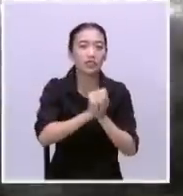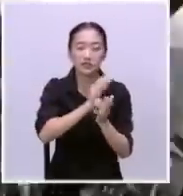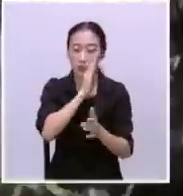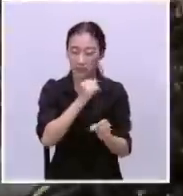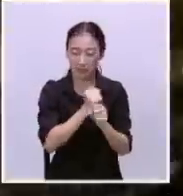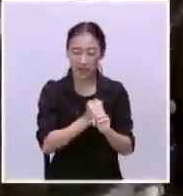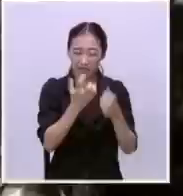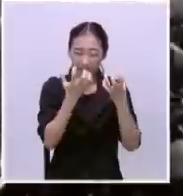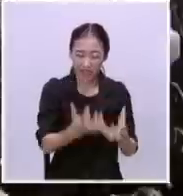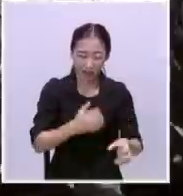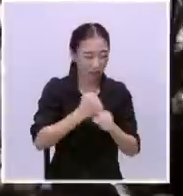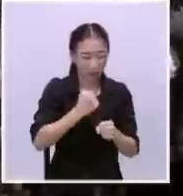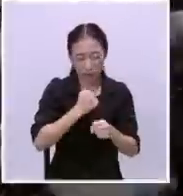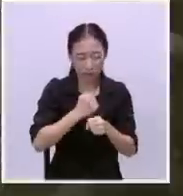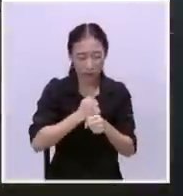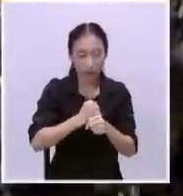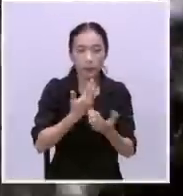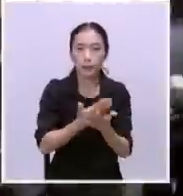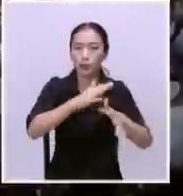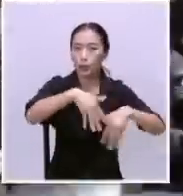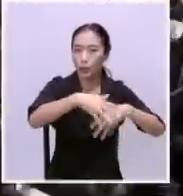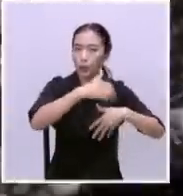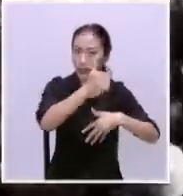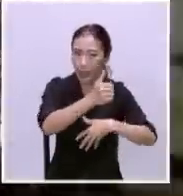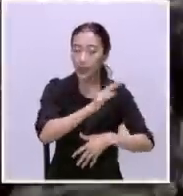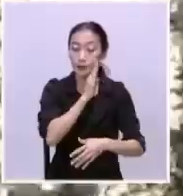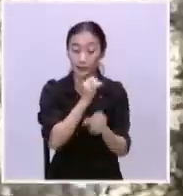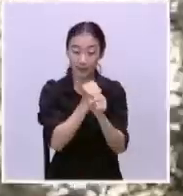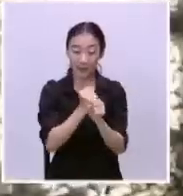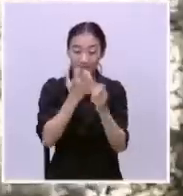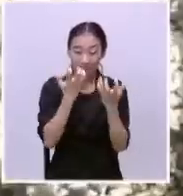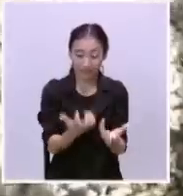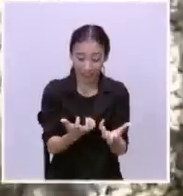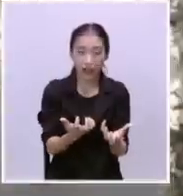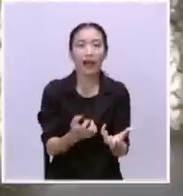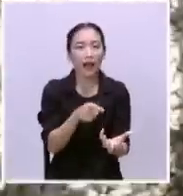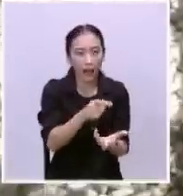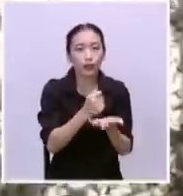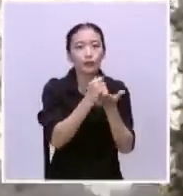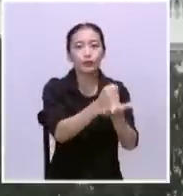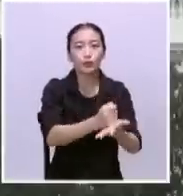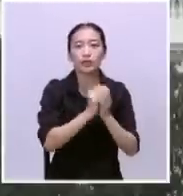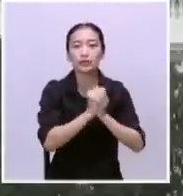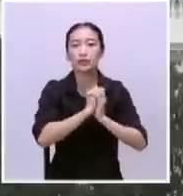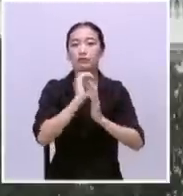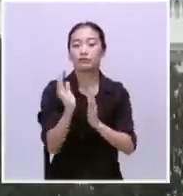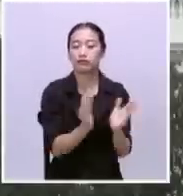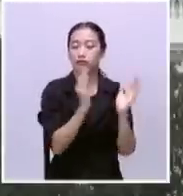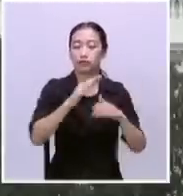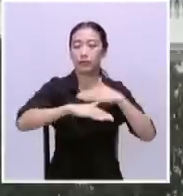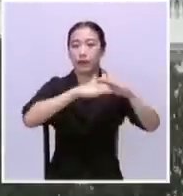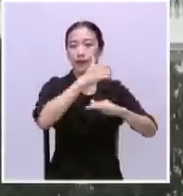การทำงานหนักเป็นตัวขับเคลื่อนการพัฒนาแล้วก็ความก้าวหน้าของจีนด้วยในทางตรงกันข้าม China Media Group นะคะ